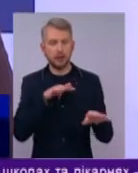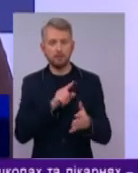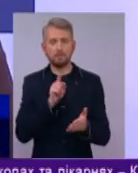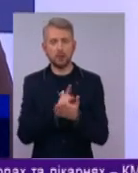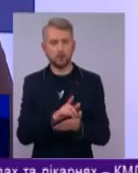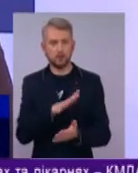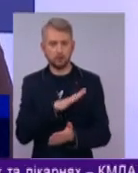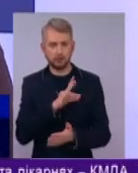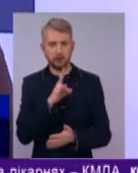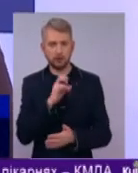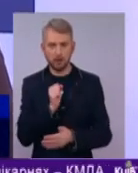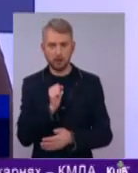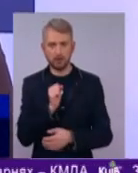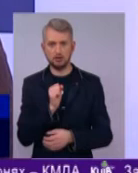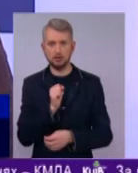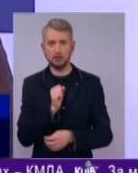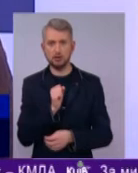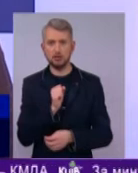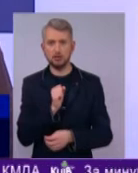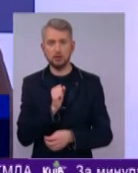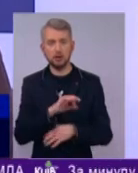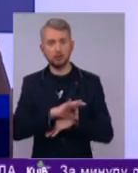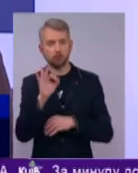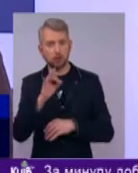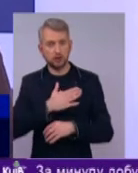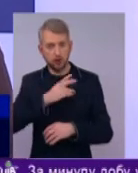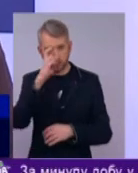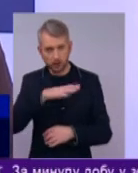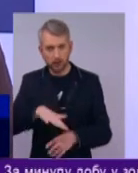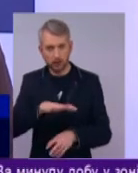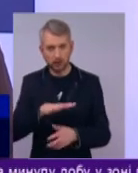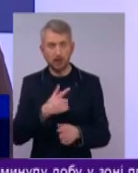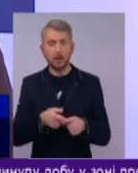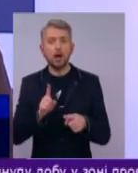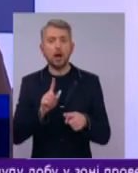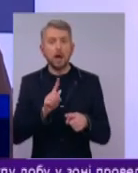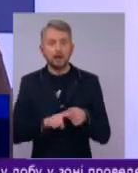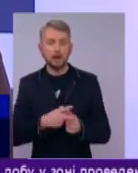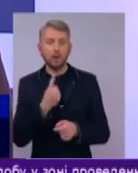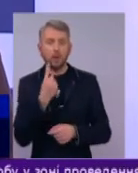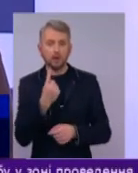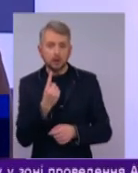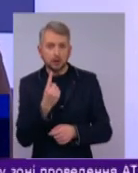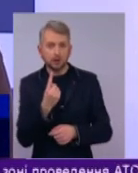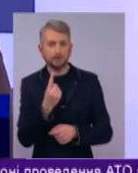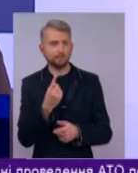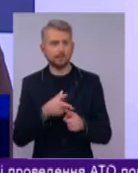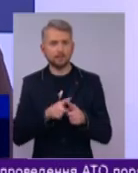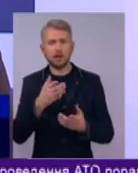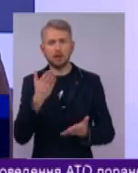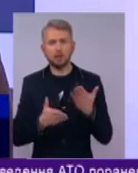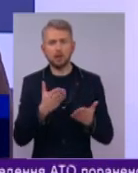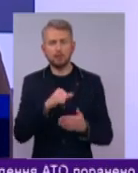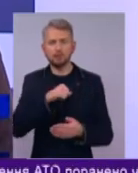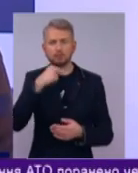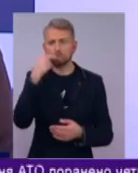мають бути на сході нашої країни. Це один... Це, напевно,